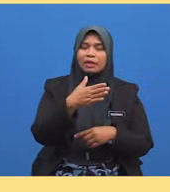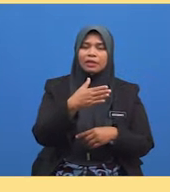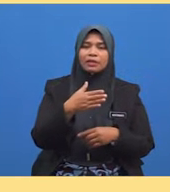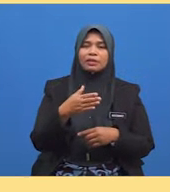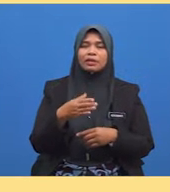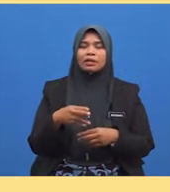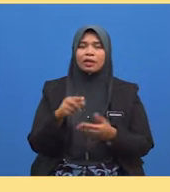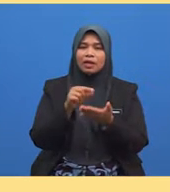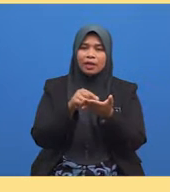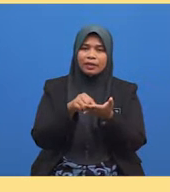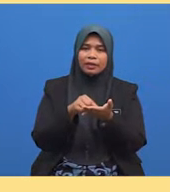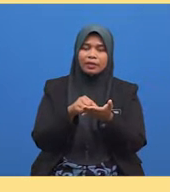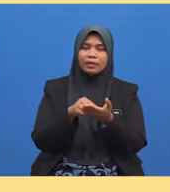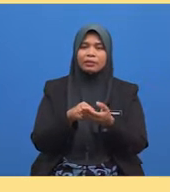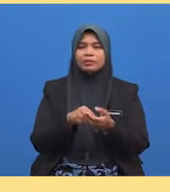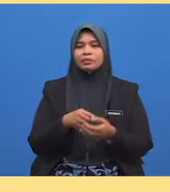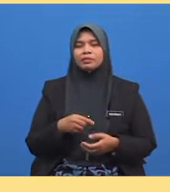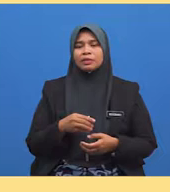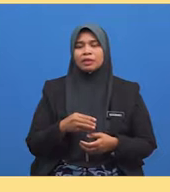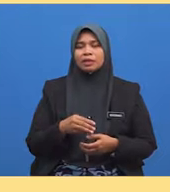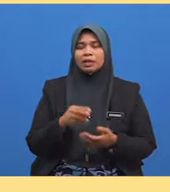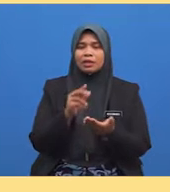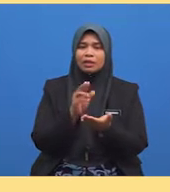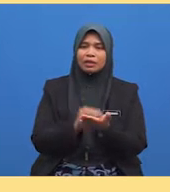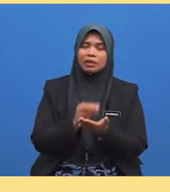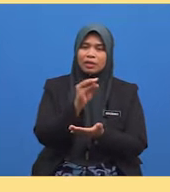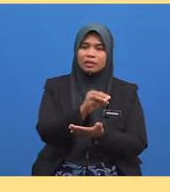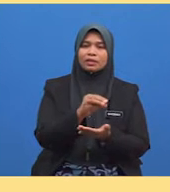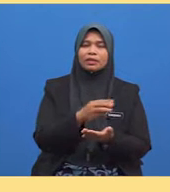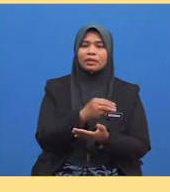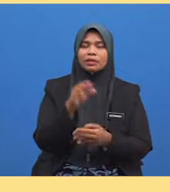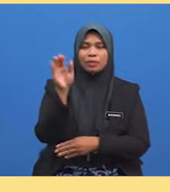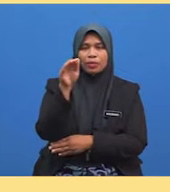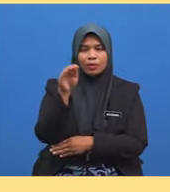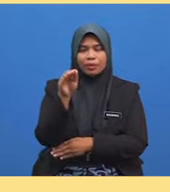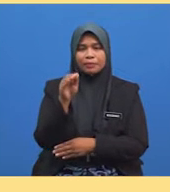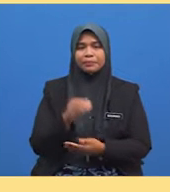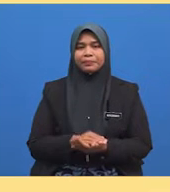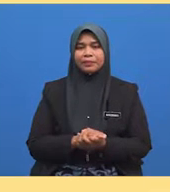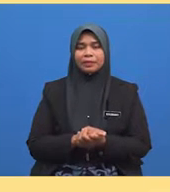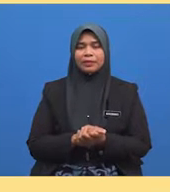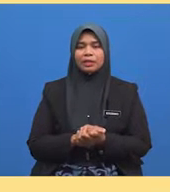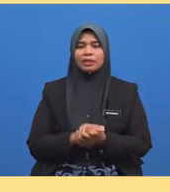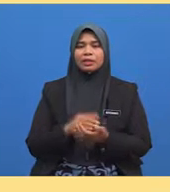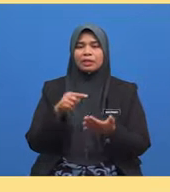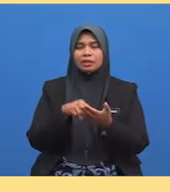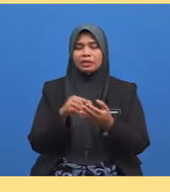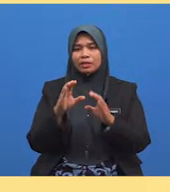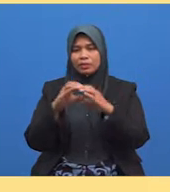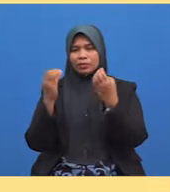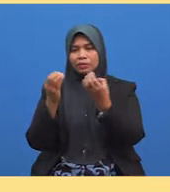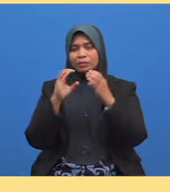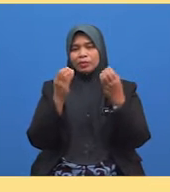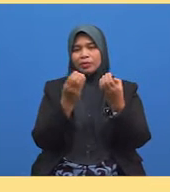bawal, ayam, singa, katak dan ular. Haiwan-haiwan ini akan dikelaskan